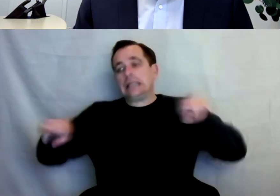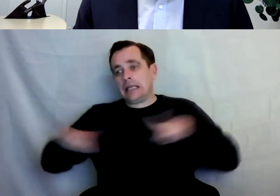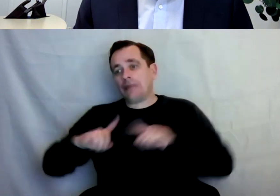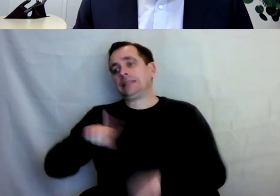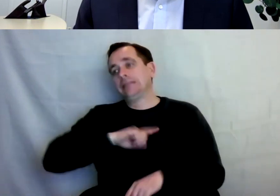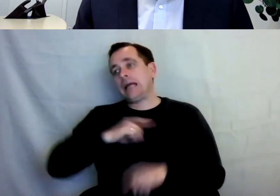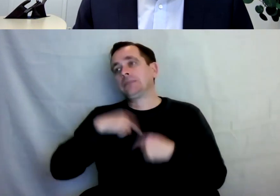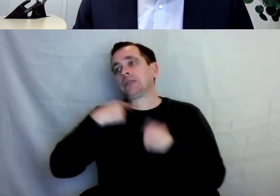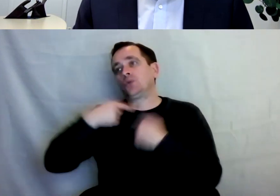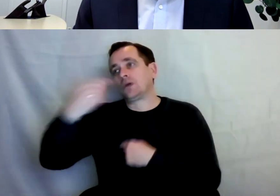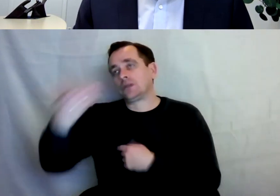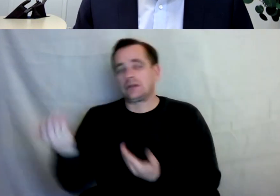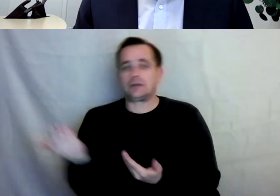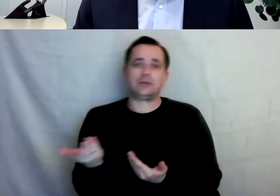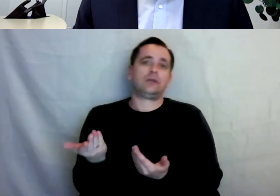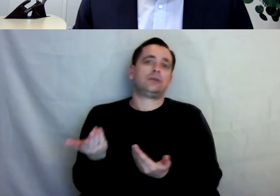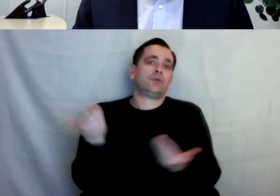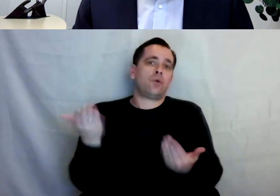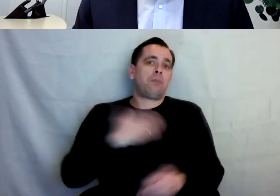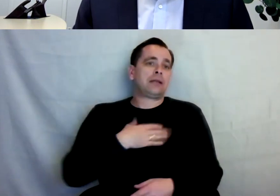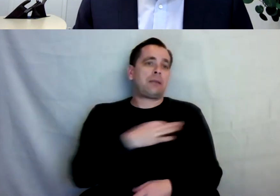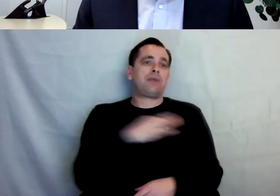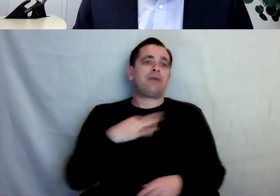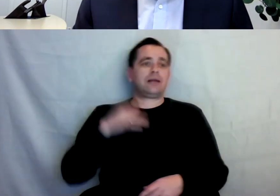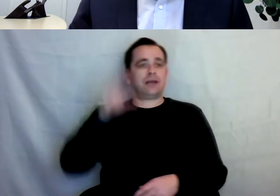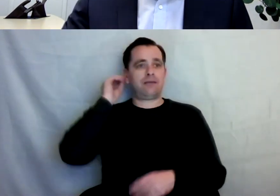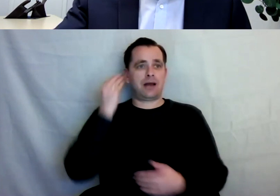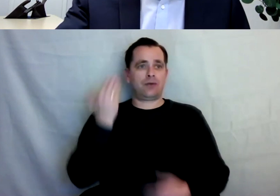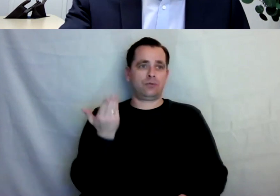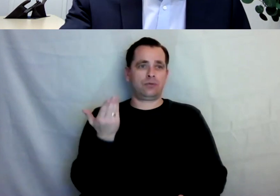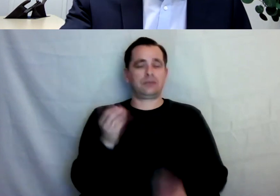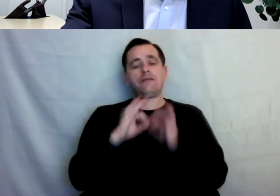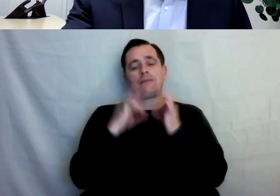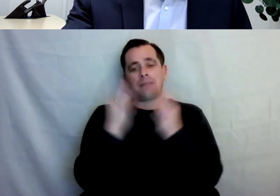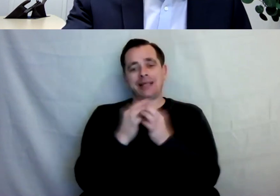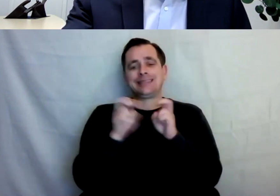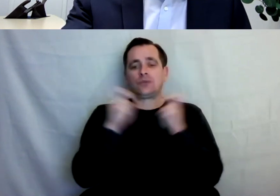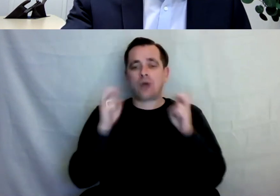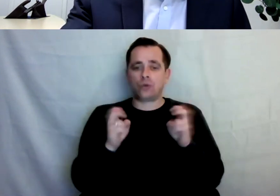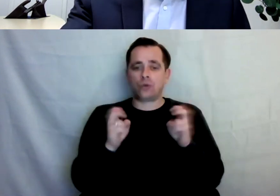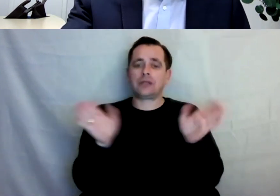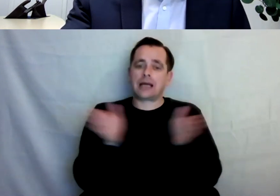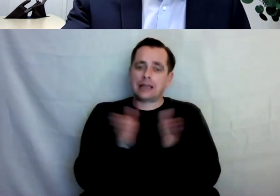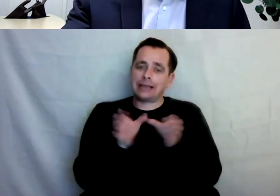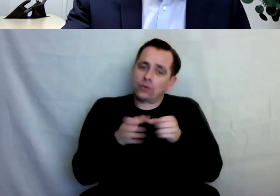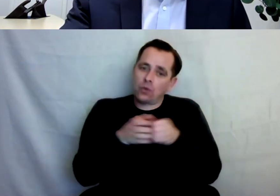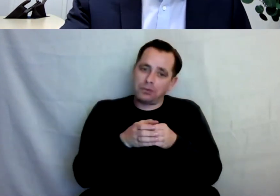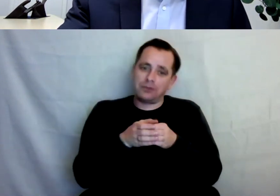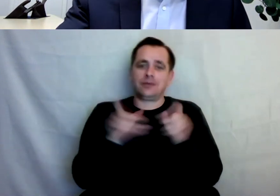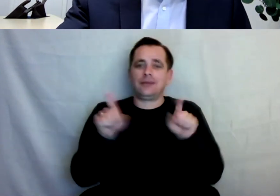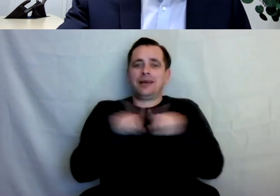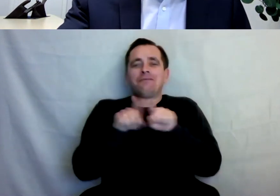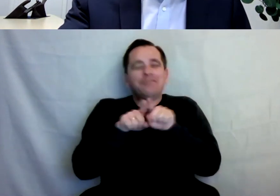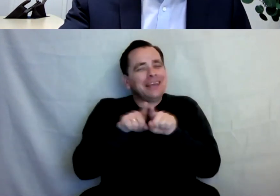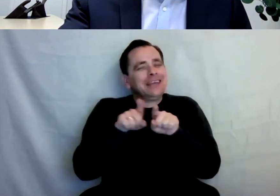ich spreche da sehr über meine eigene persönliche Erfahrung, das ist dieses, die Familie ist zu Hause in der kleinen Gruppe, in diesem Stall, Bethlehem mehr oder